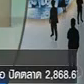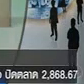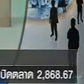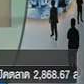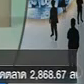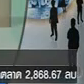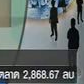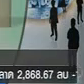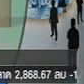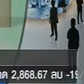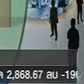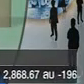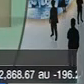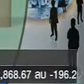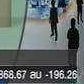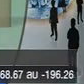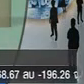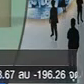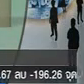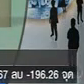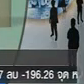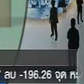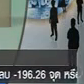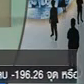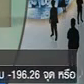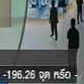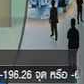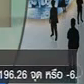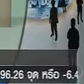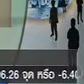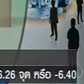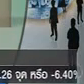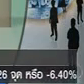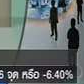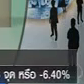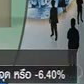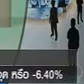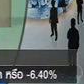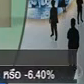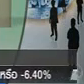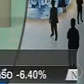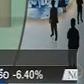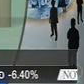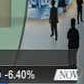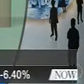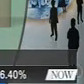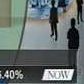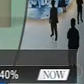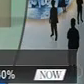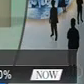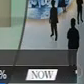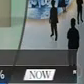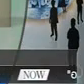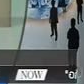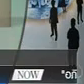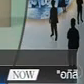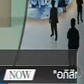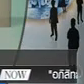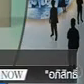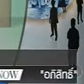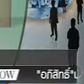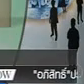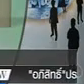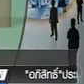ตอลปี2558อยู่ที่เกือบ 21,000 ล้านบาทเพิ่มขึ้น 144% จาก